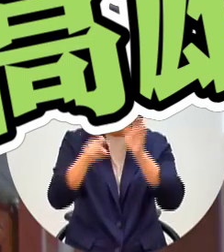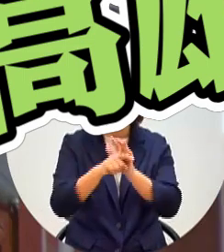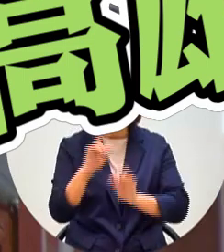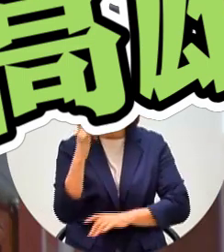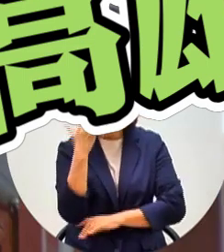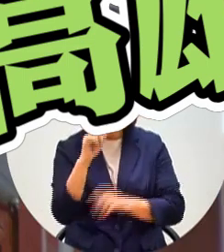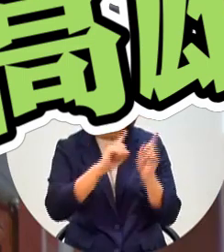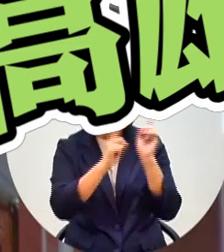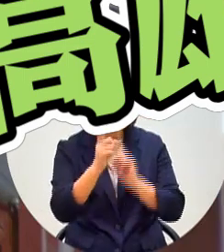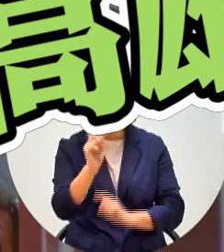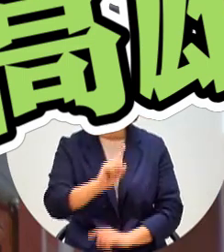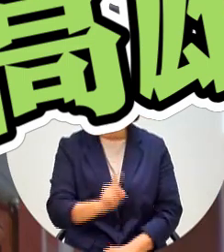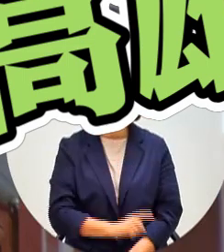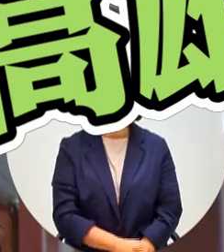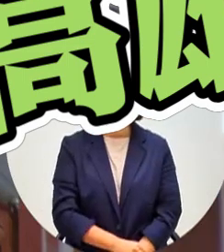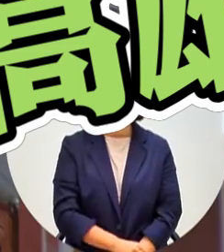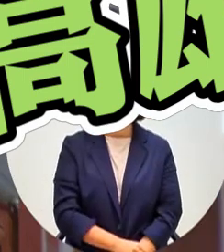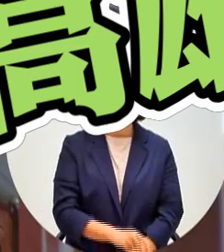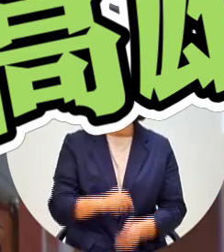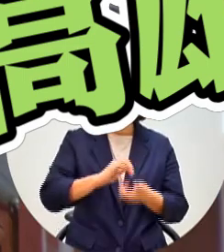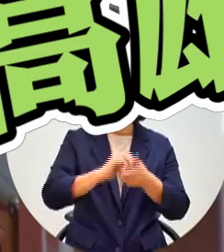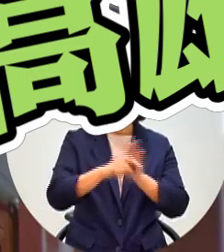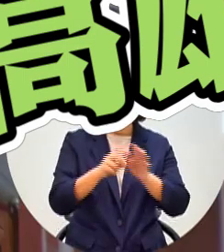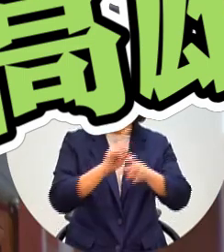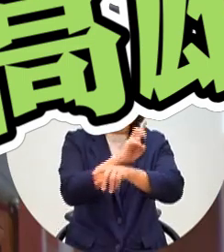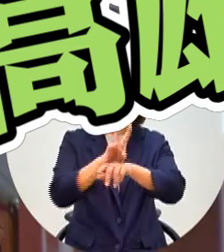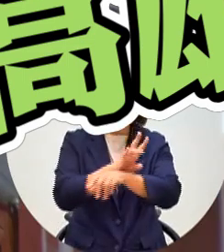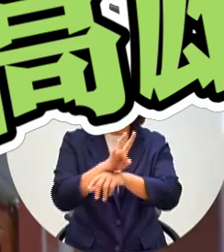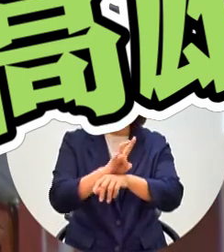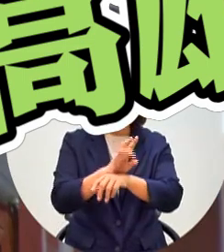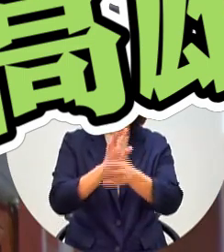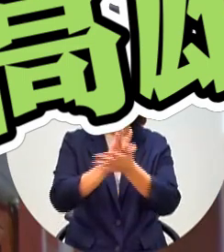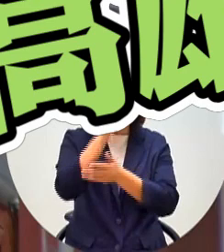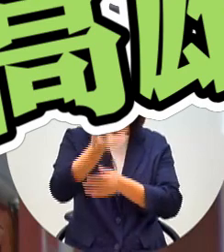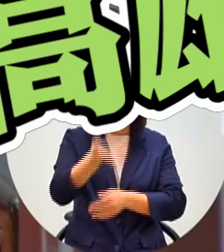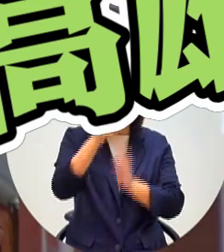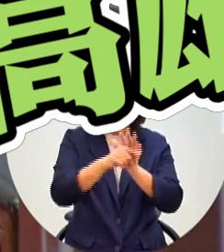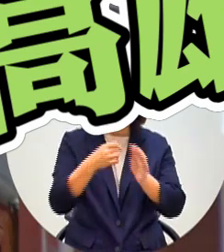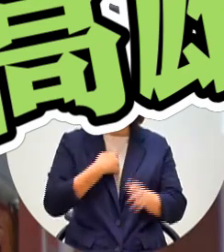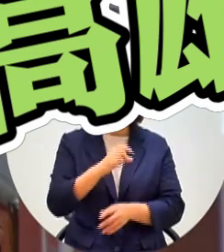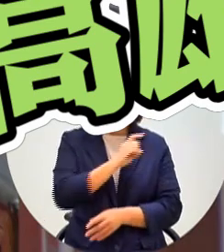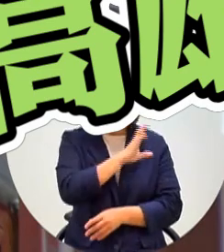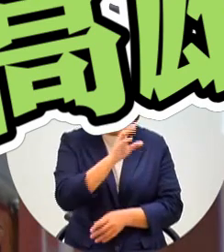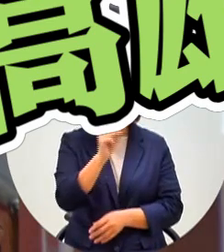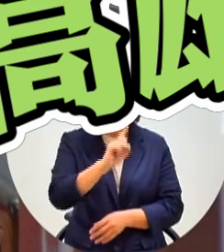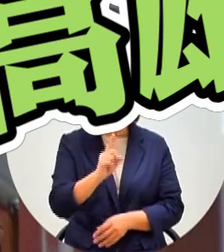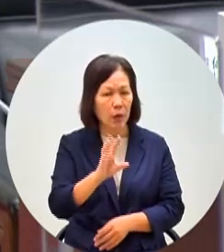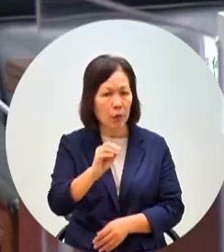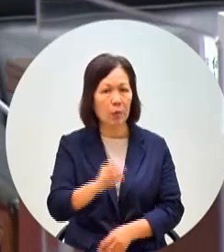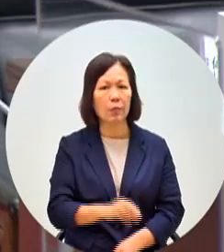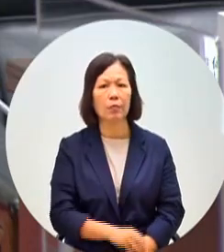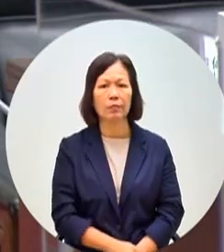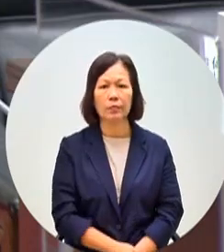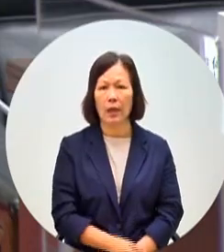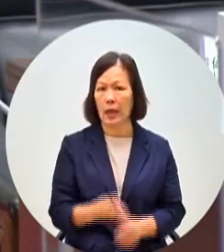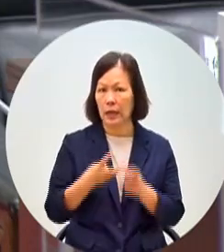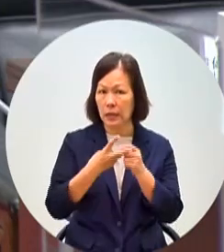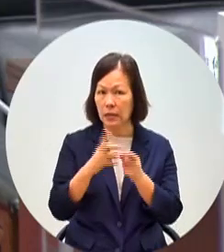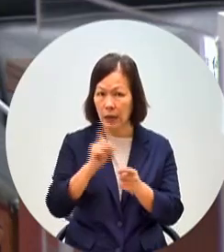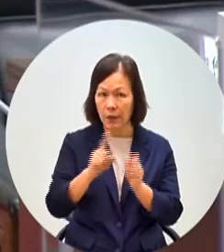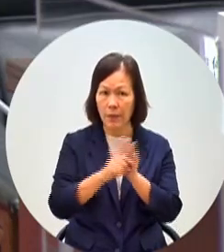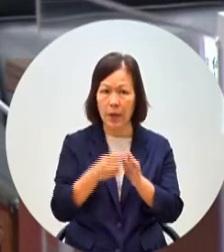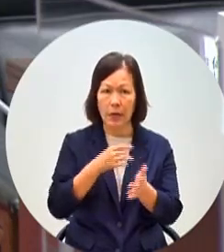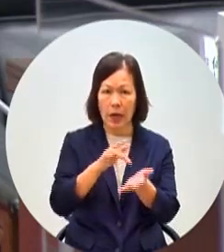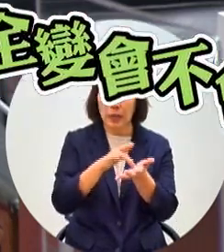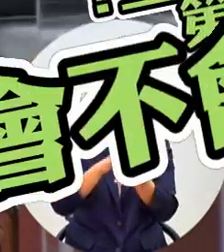天？我们至少都等24小时以上，我们才知道 PCR 的结果。第三，投